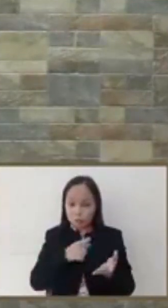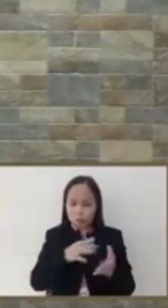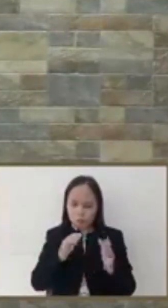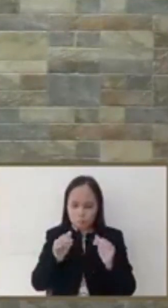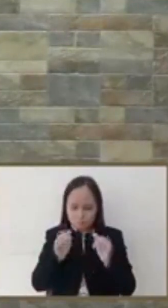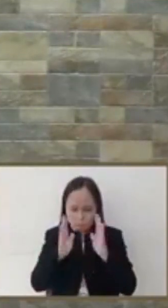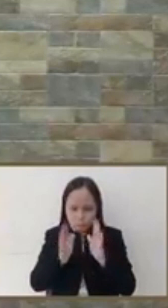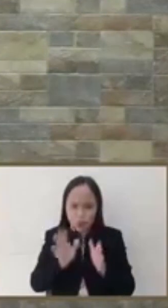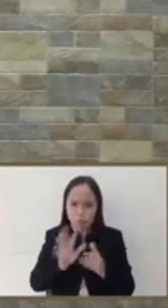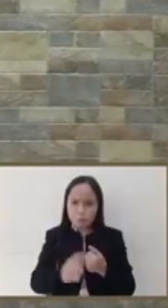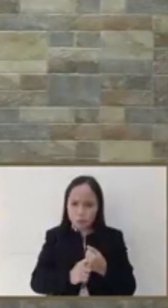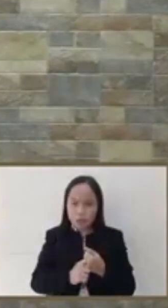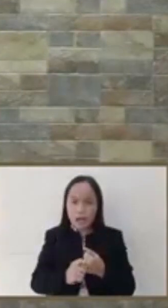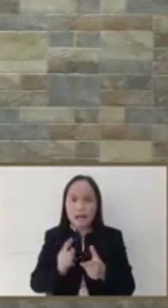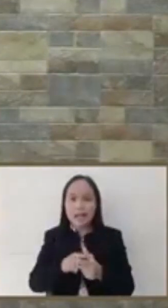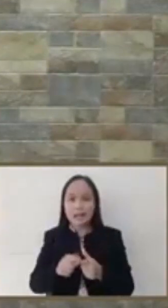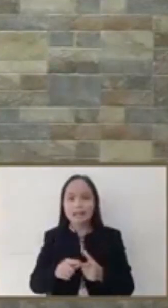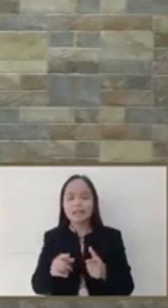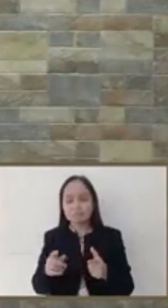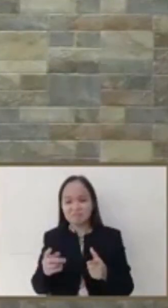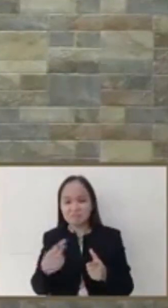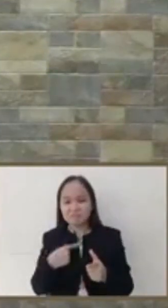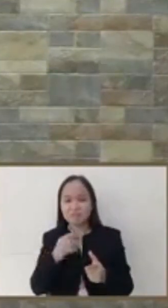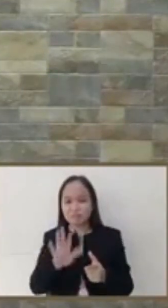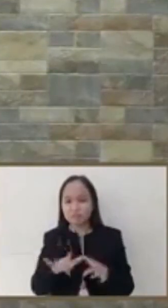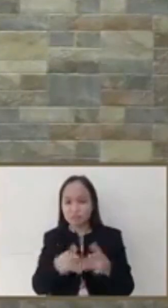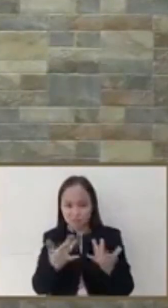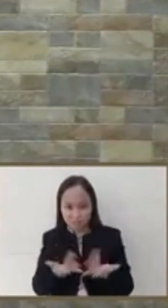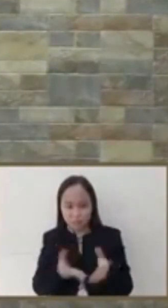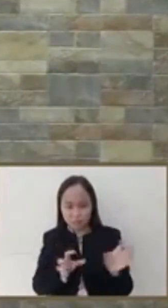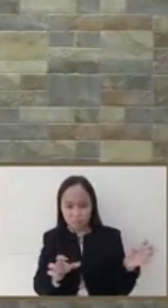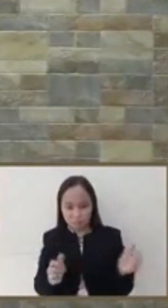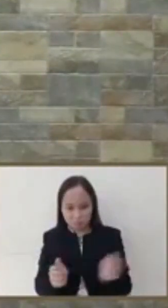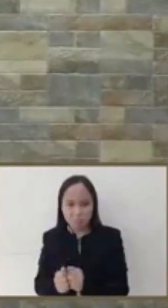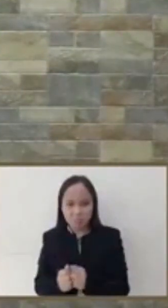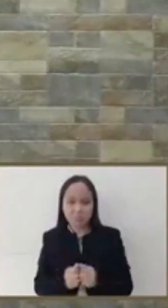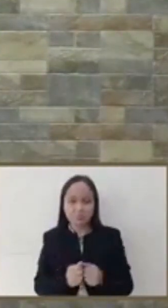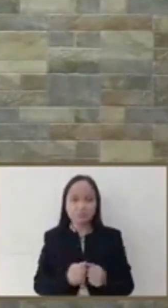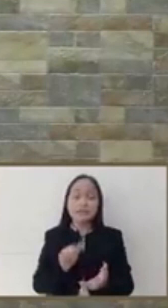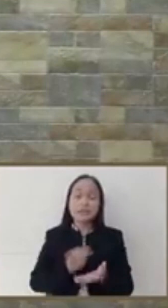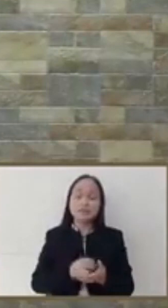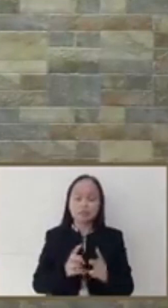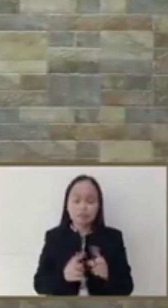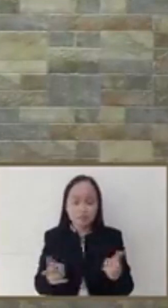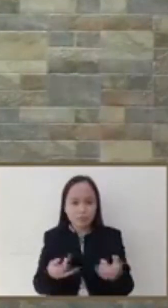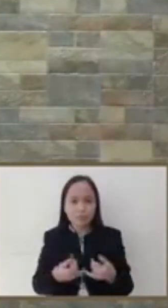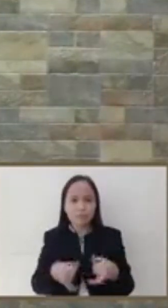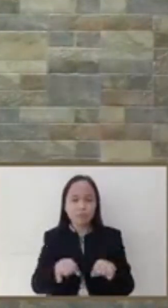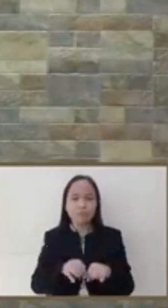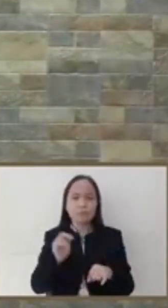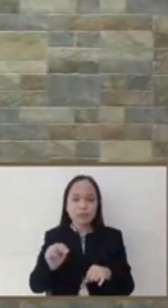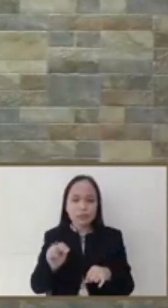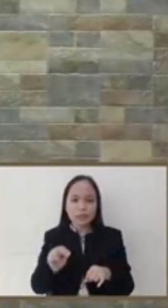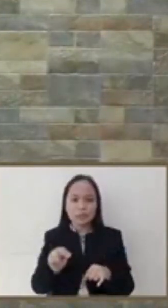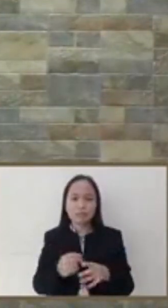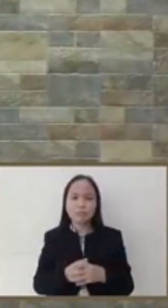iyong kayamanan, nandoon ang iyong puso. Okay? So, it is important na ilagay po natin yan sa isipan